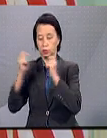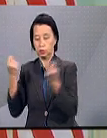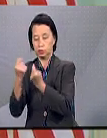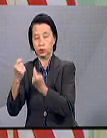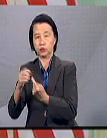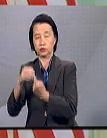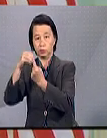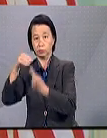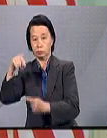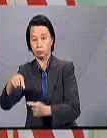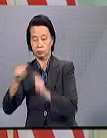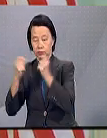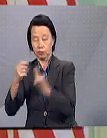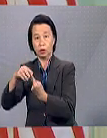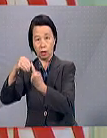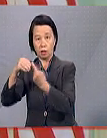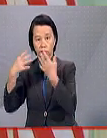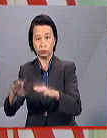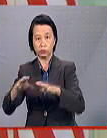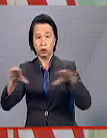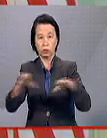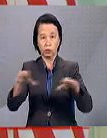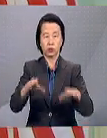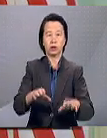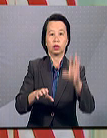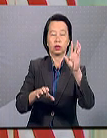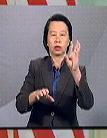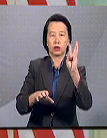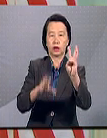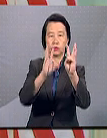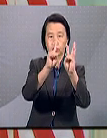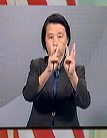Operasi Pematuhan telah membuat